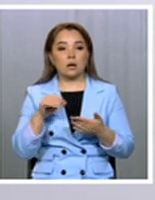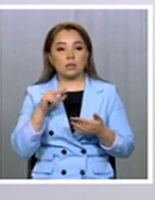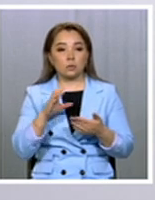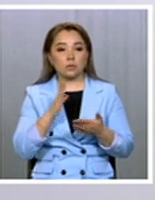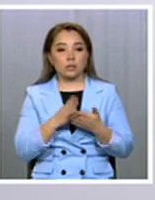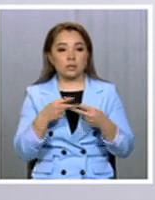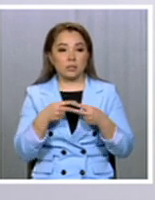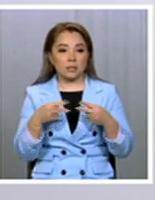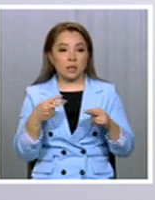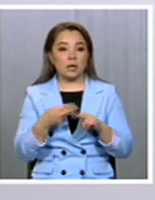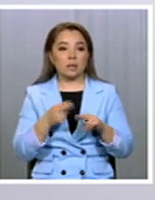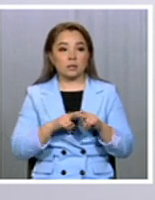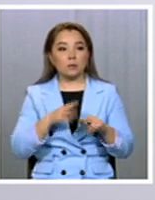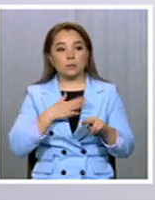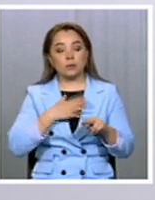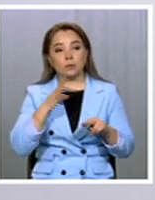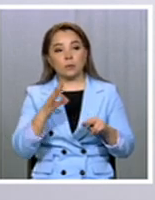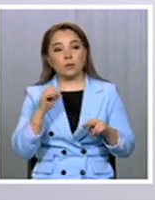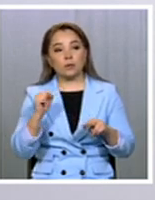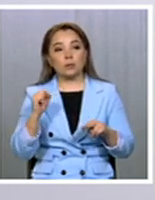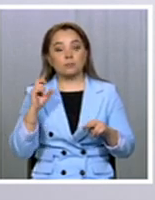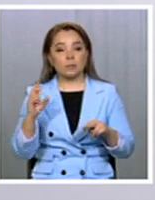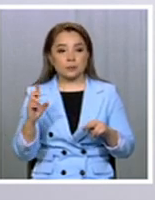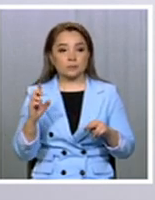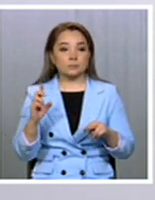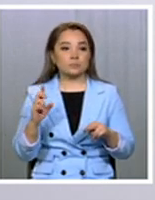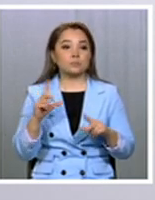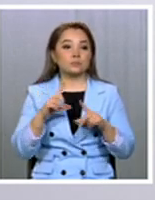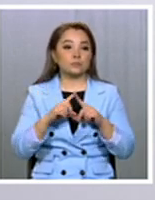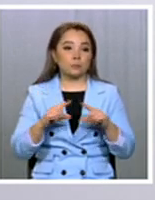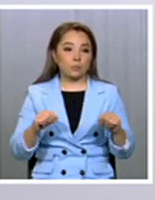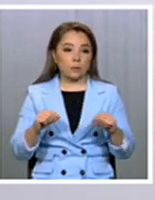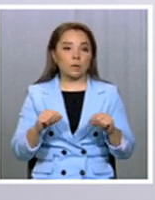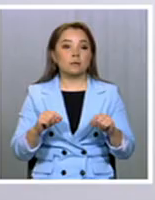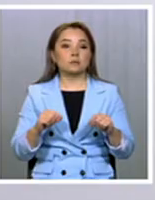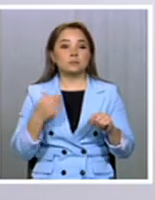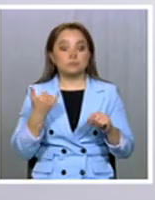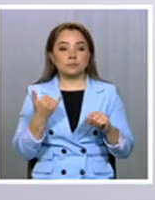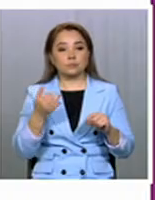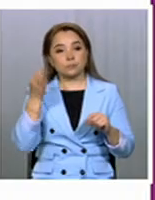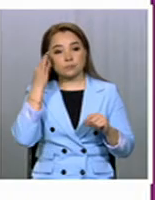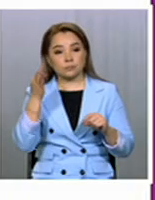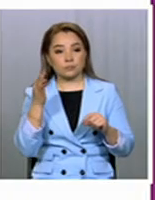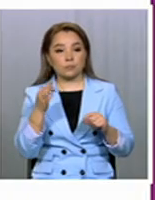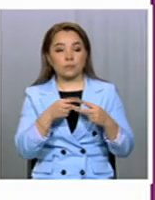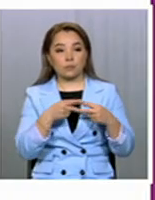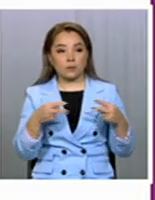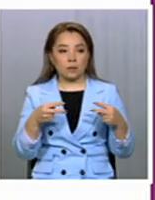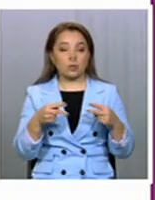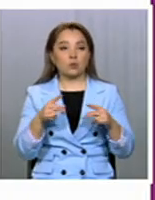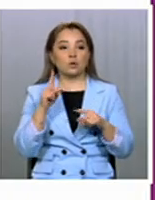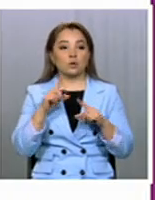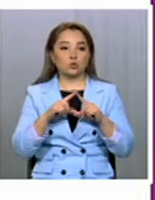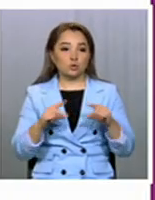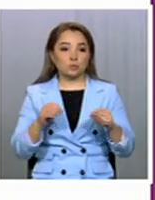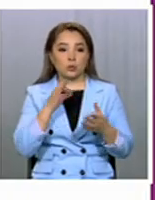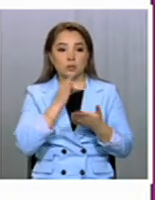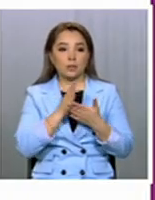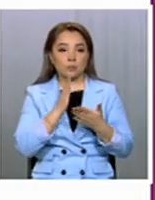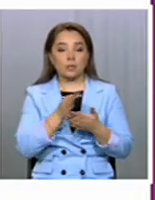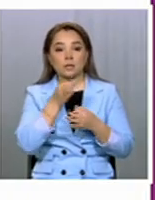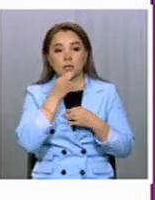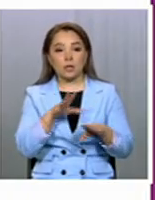Олай болса, бізде ОАБ үш бұрышы тең қабырғалы үш бұрыш. Ал сіздер білесіздер, кез